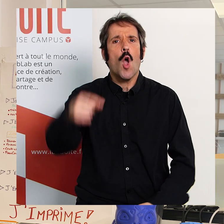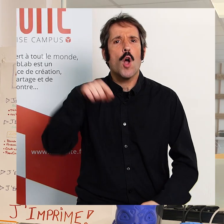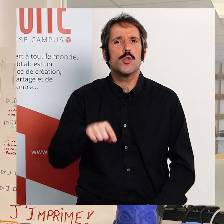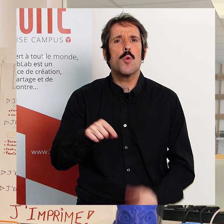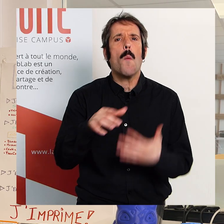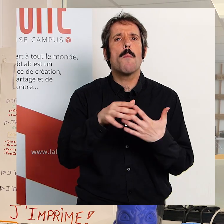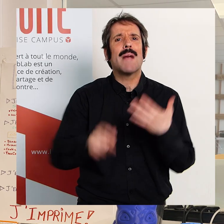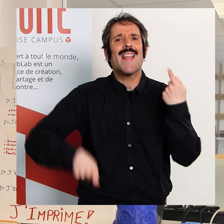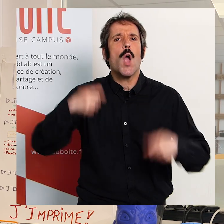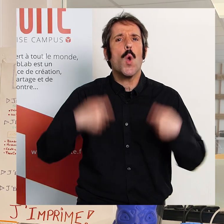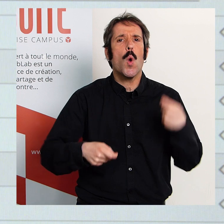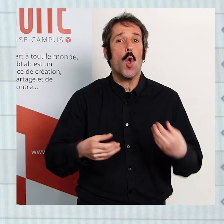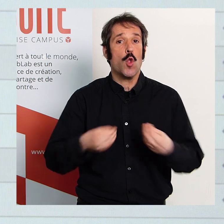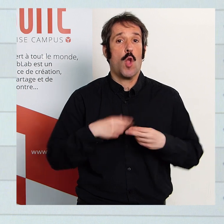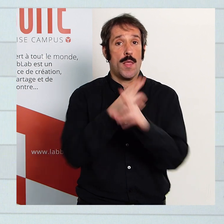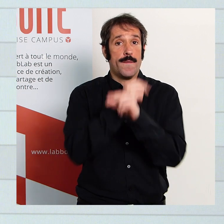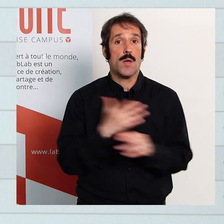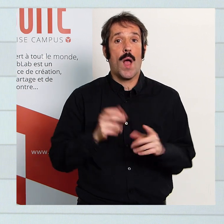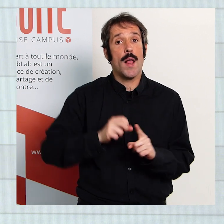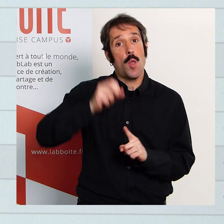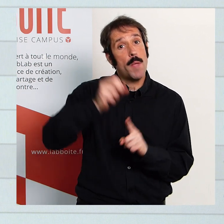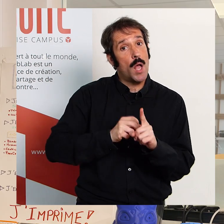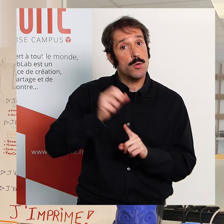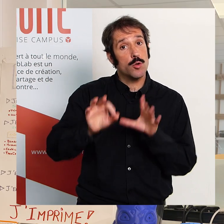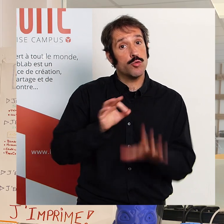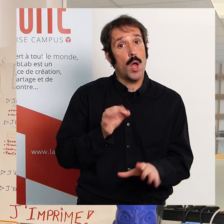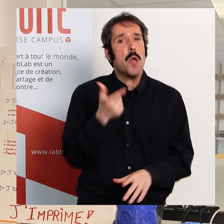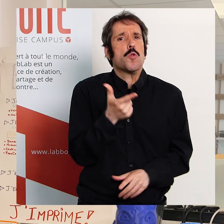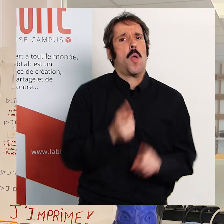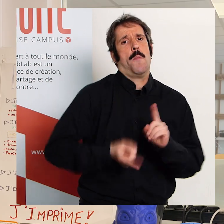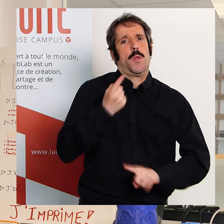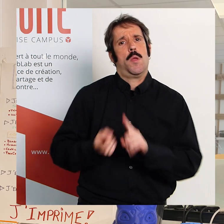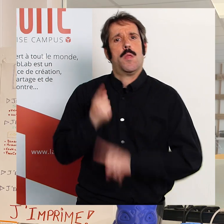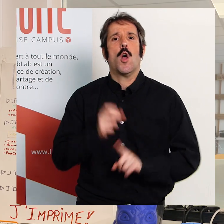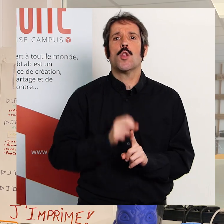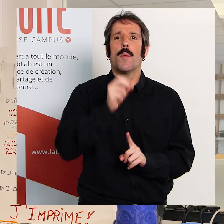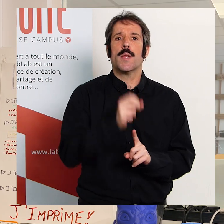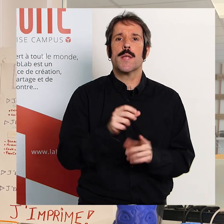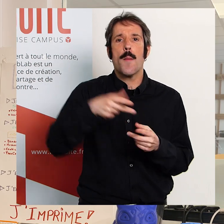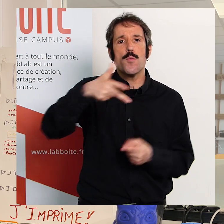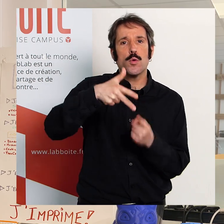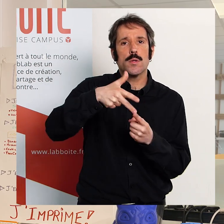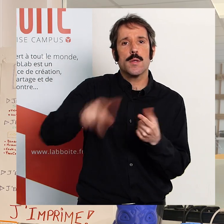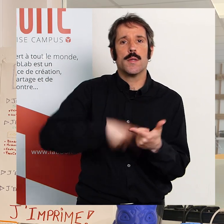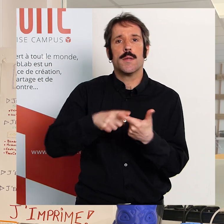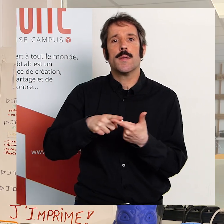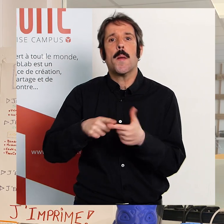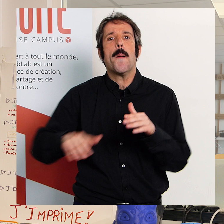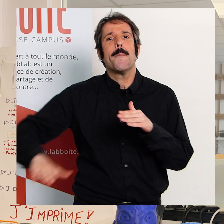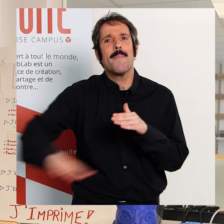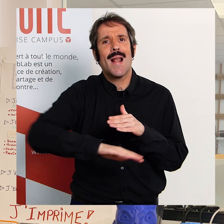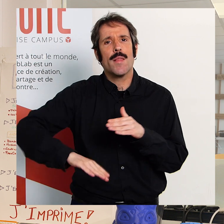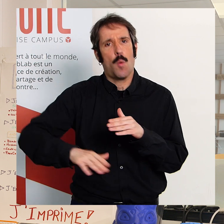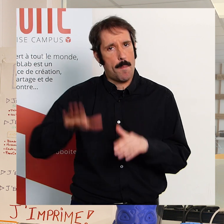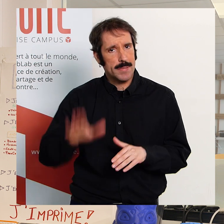Alors le champ du dessous, matériaux, va vous permettre de définir les températures. Il y en a 2 principales, la température de la buse et la